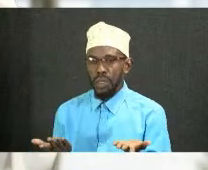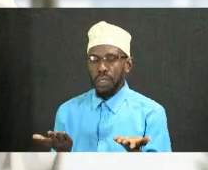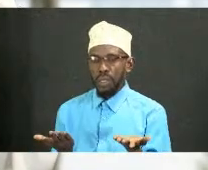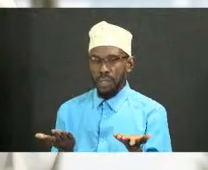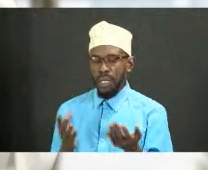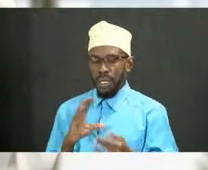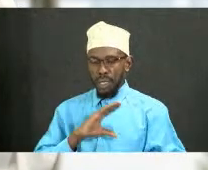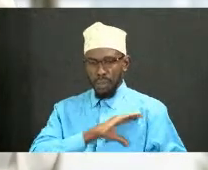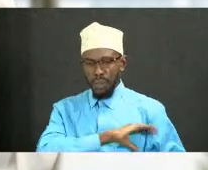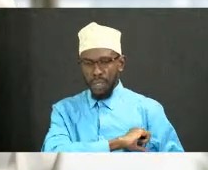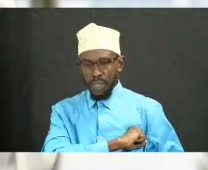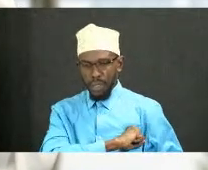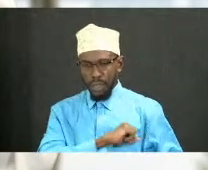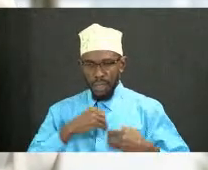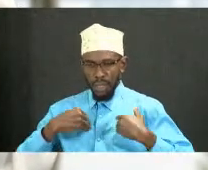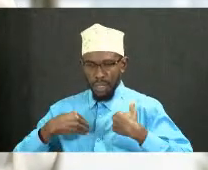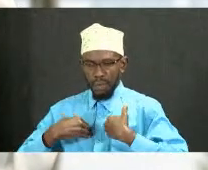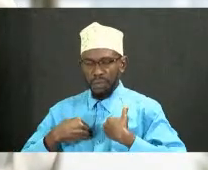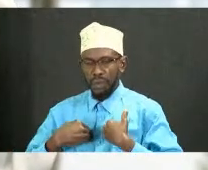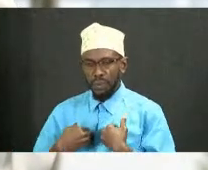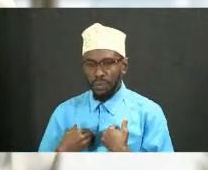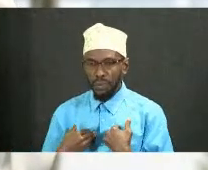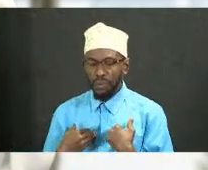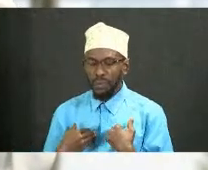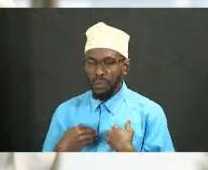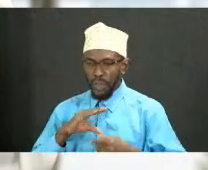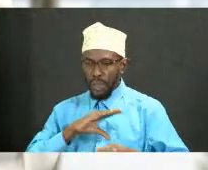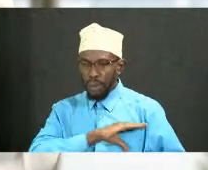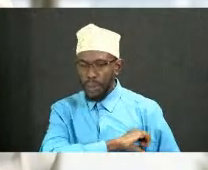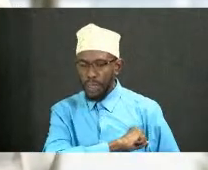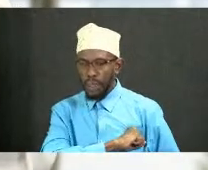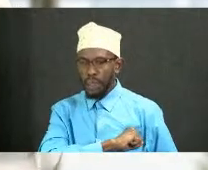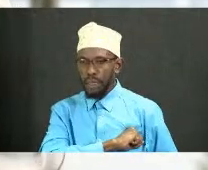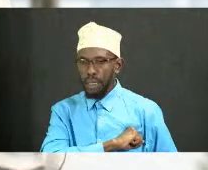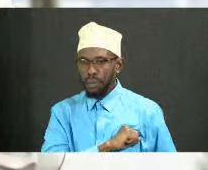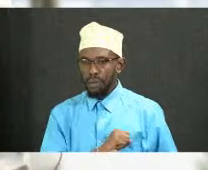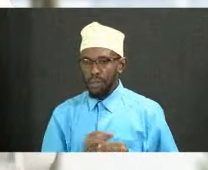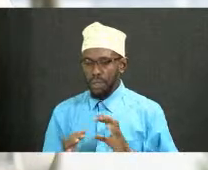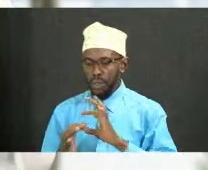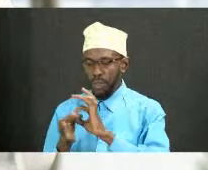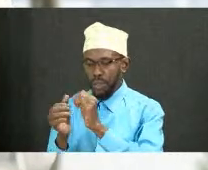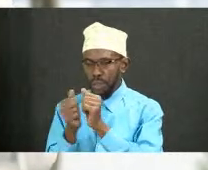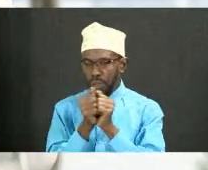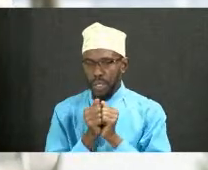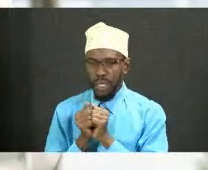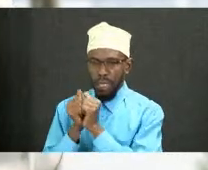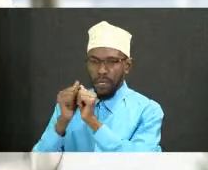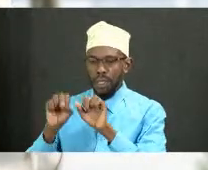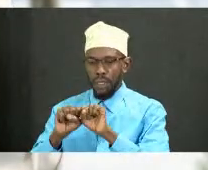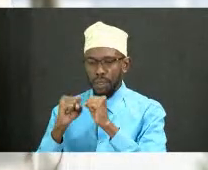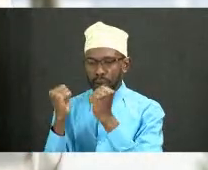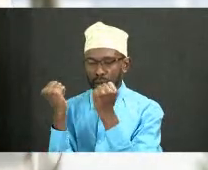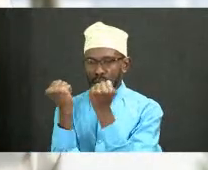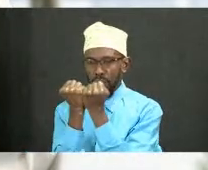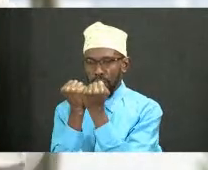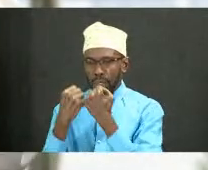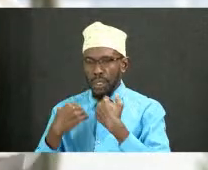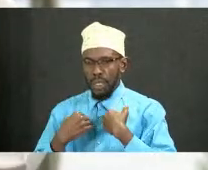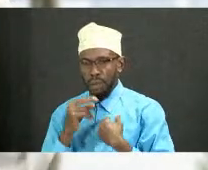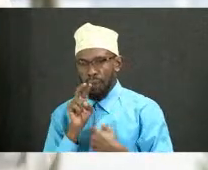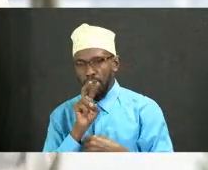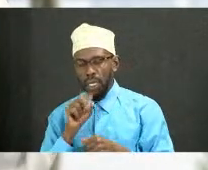Alikuwa ni mwenye kusubiri, na alikuwa ni katika kule kusubiri kwake wakawa wanashirikiana kama jamii, na